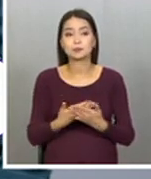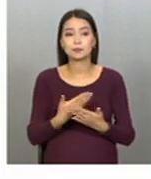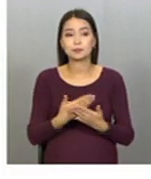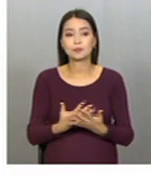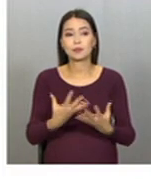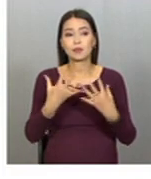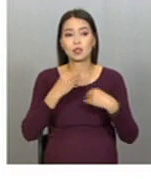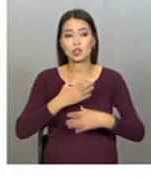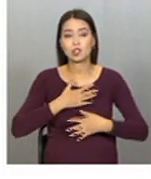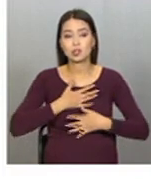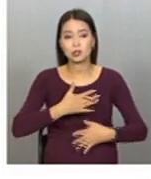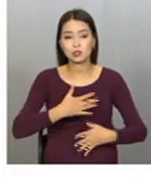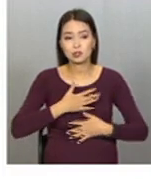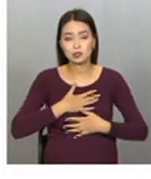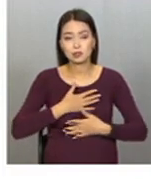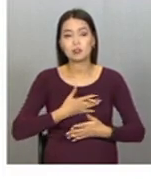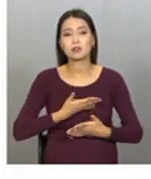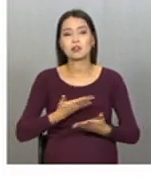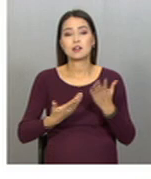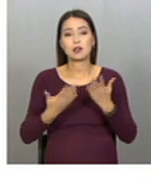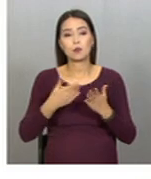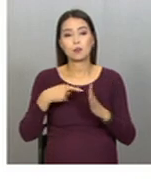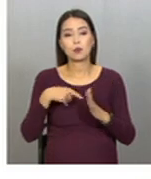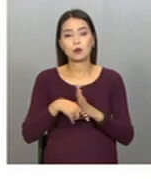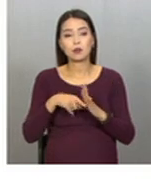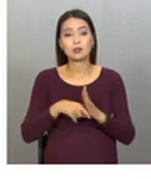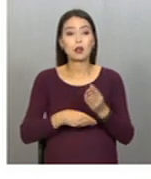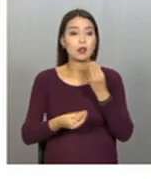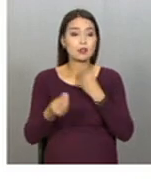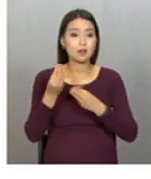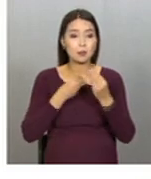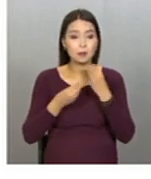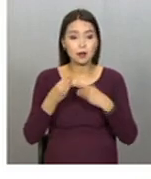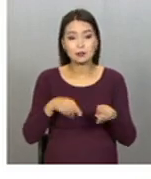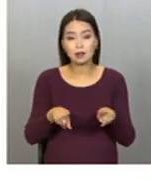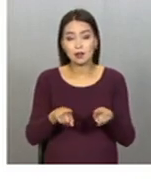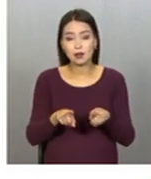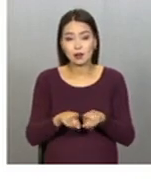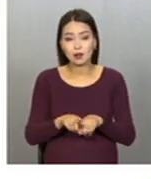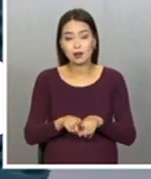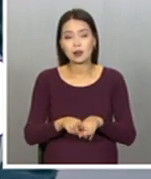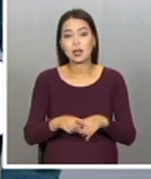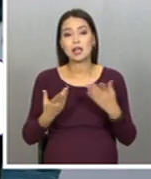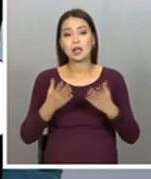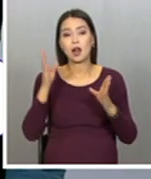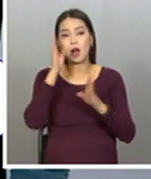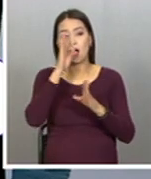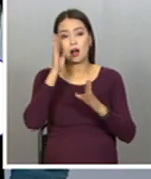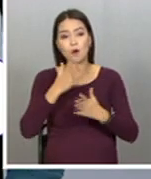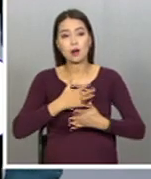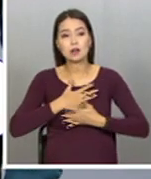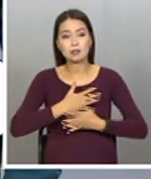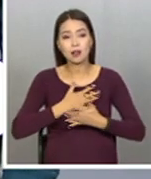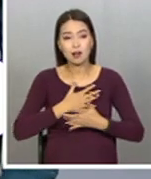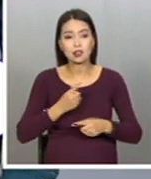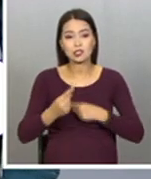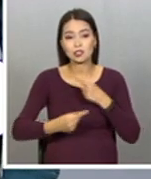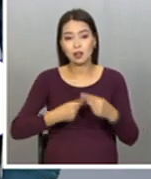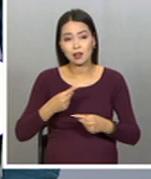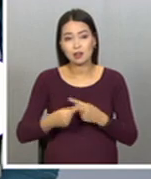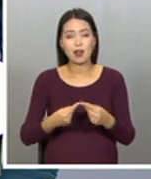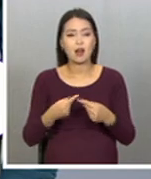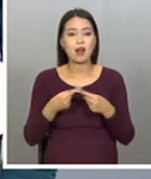немесе жуылмаған қолмен тамақ жеу арқылы, ауа тамшылары арқылы, тағы басқа